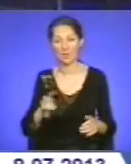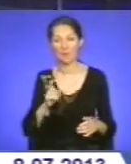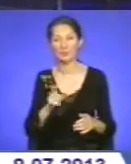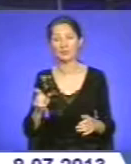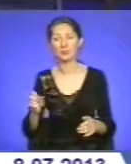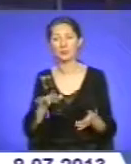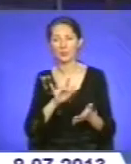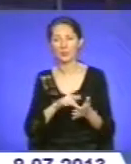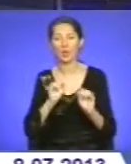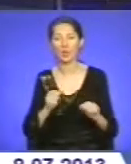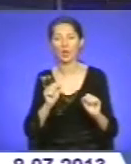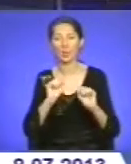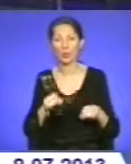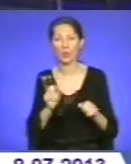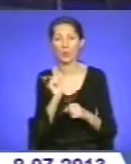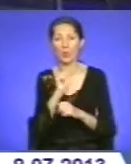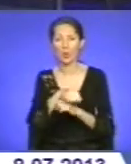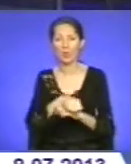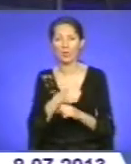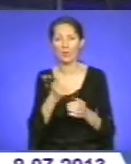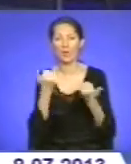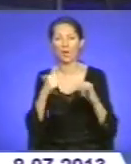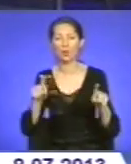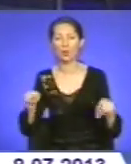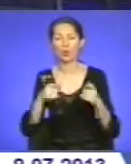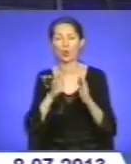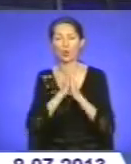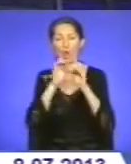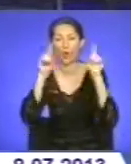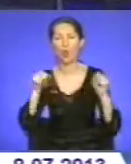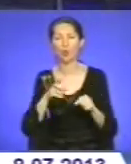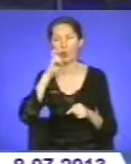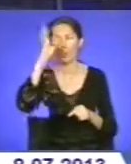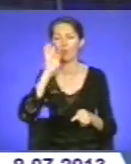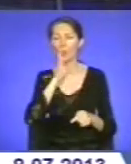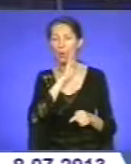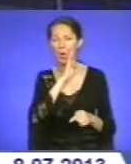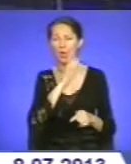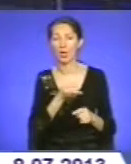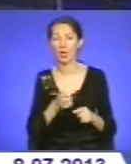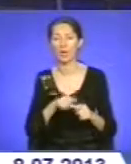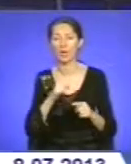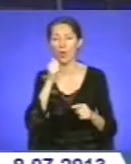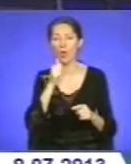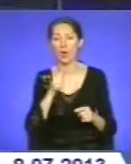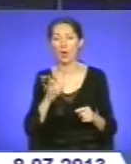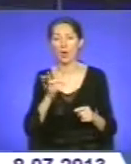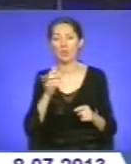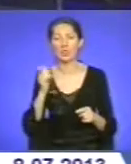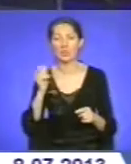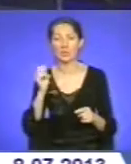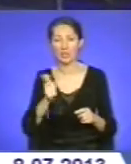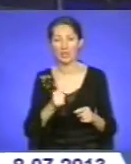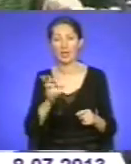тернопільською чудотворною іконою Божої Матері. 7 липня церква молитовно згадувала подію народження Іоанна Хрестителя. Як це було, дивіться